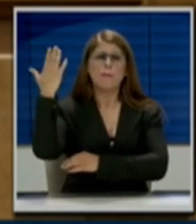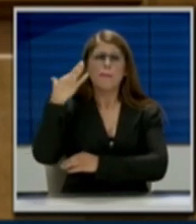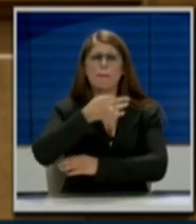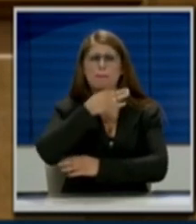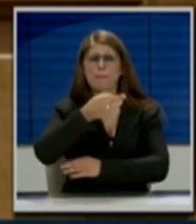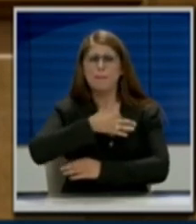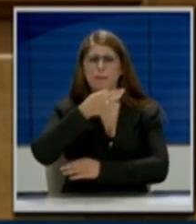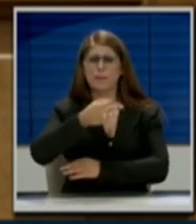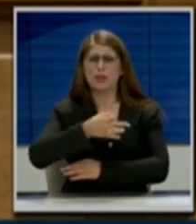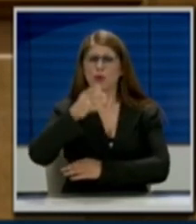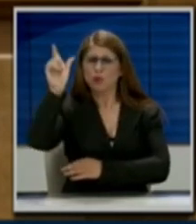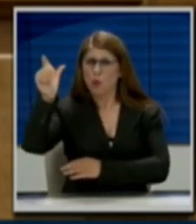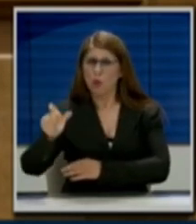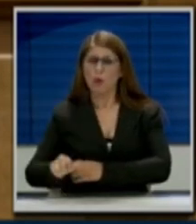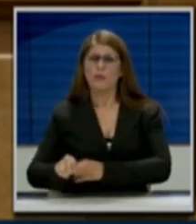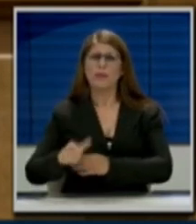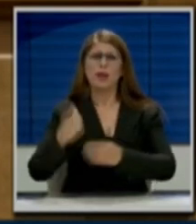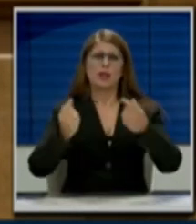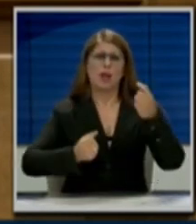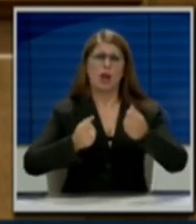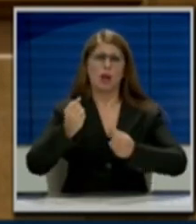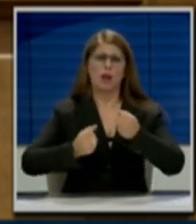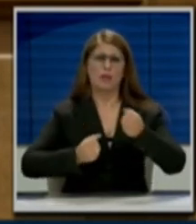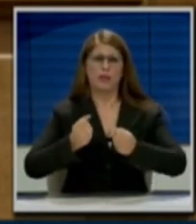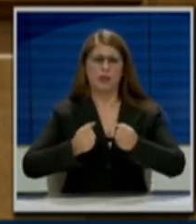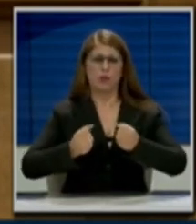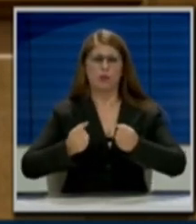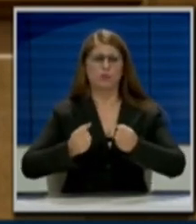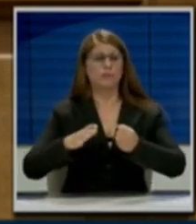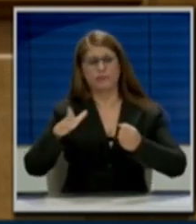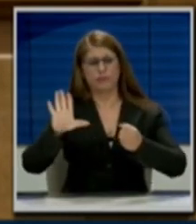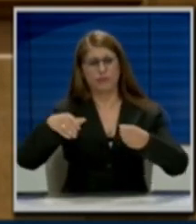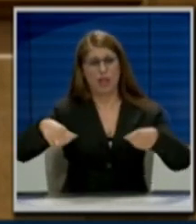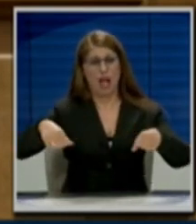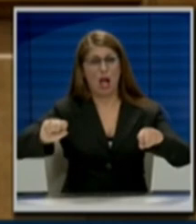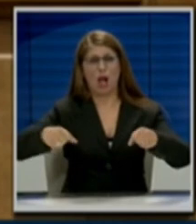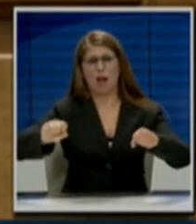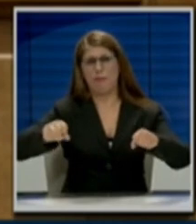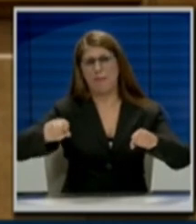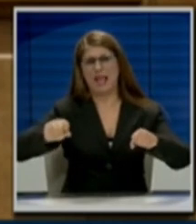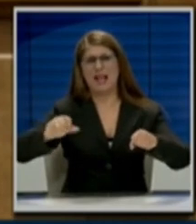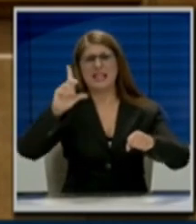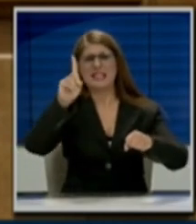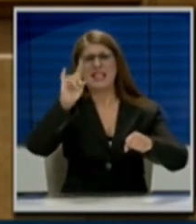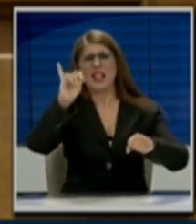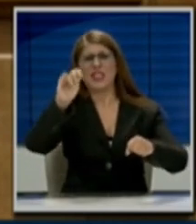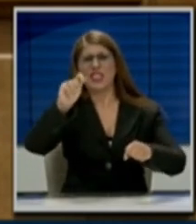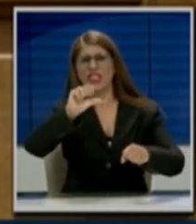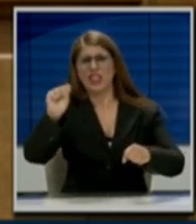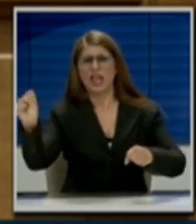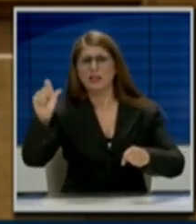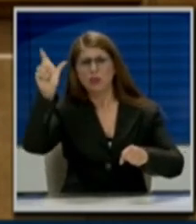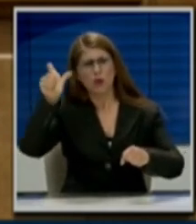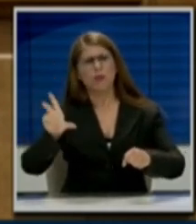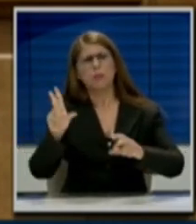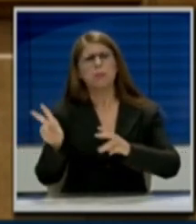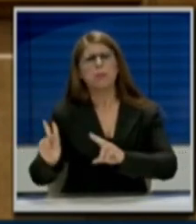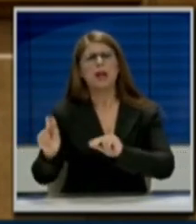μιλούσε για τους οδηγούς των μηχανών της Δίας. Δεν μπορεί έτσι να γίνει πολιτική για την